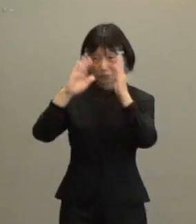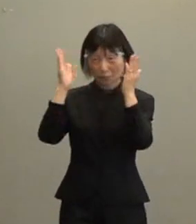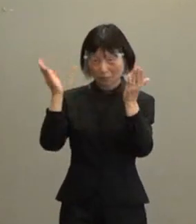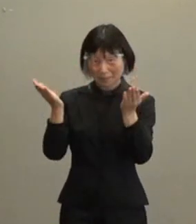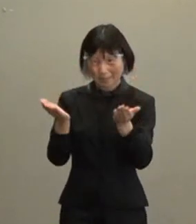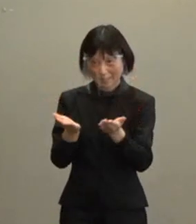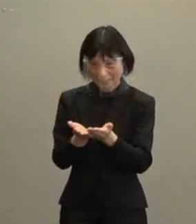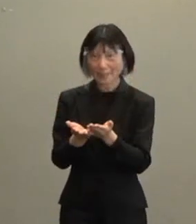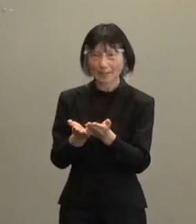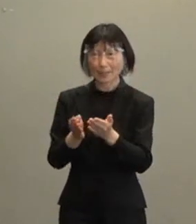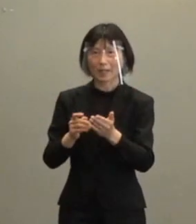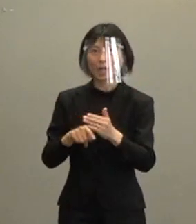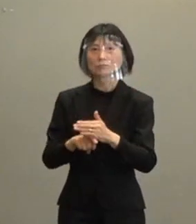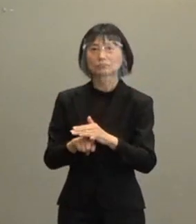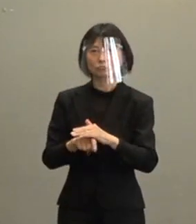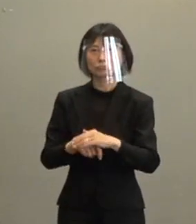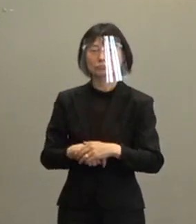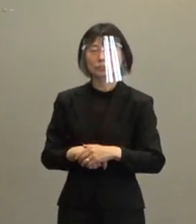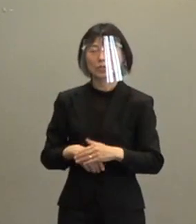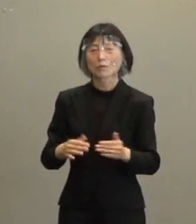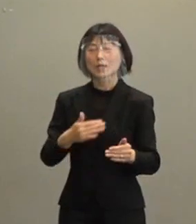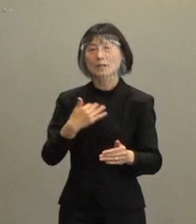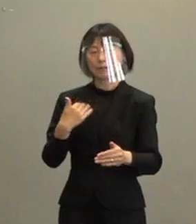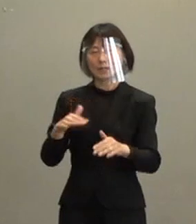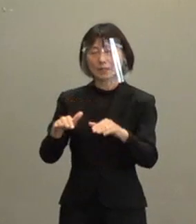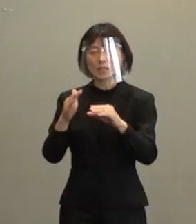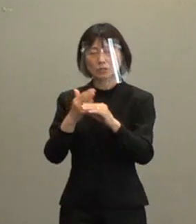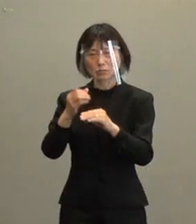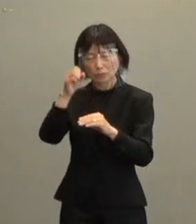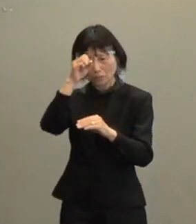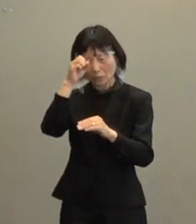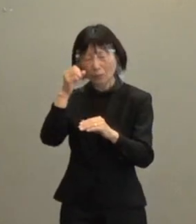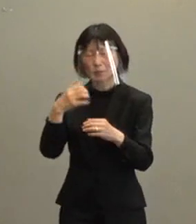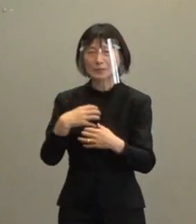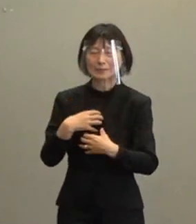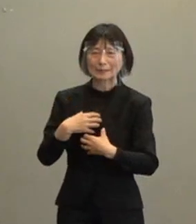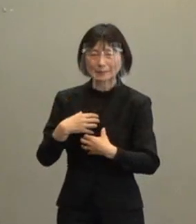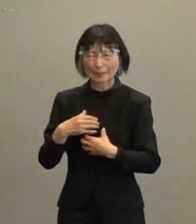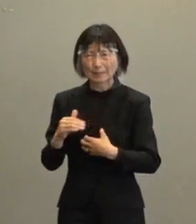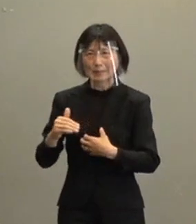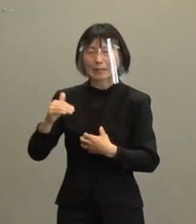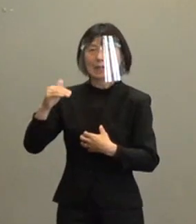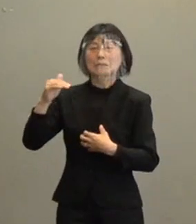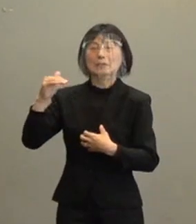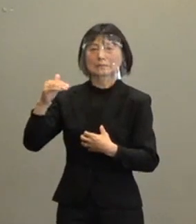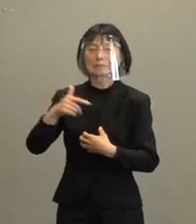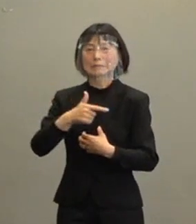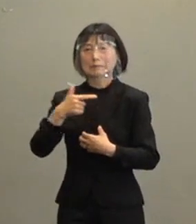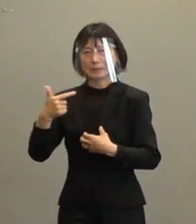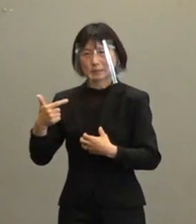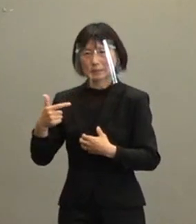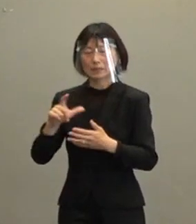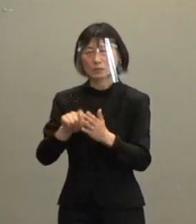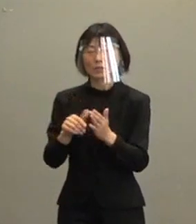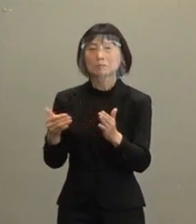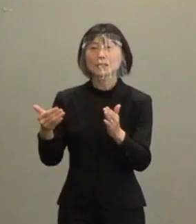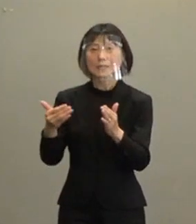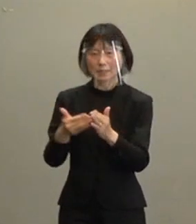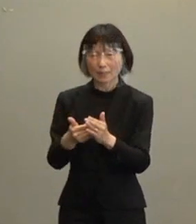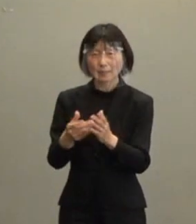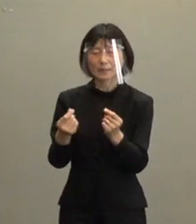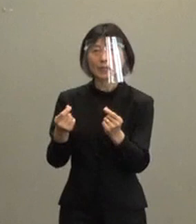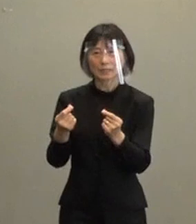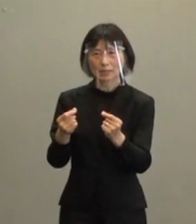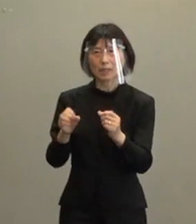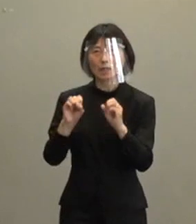因であります。我々としてもですね、熱中症のリスクが高まってくる時期までにはですね、しっかりとした方針なり